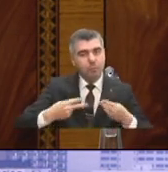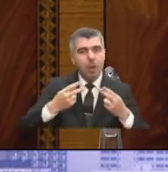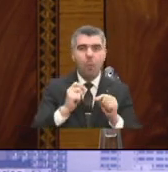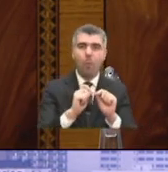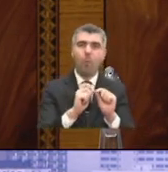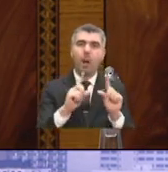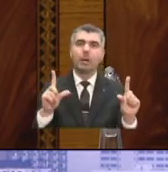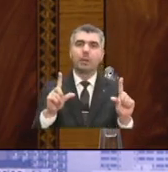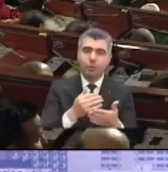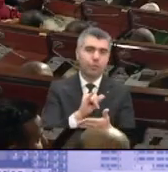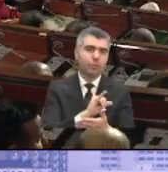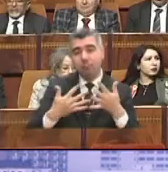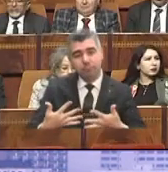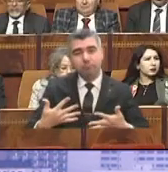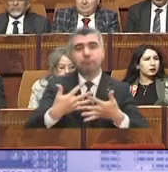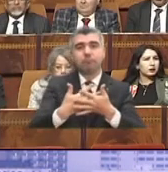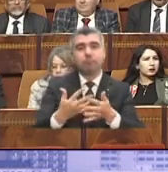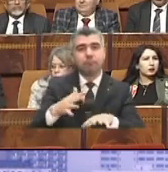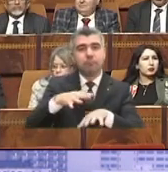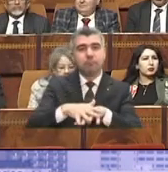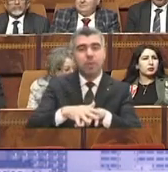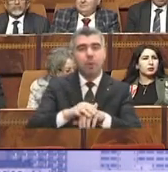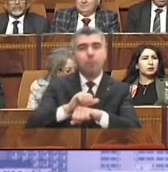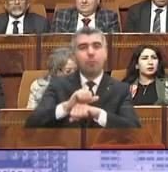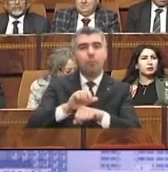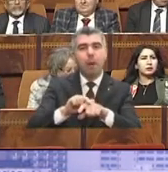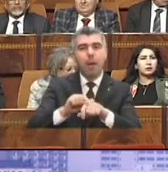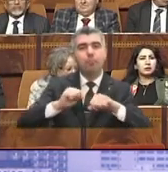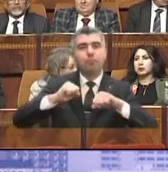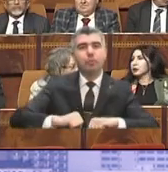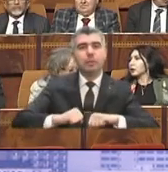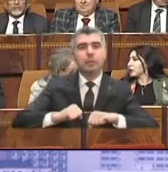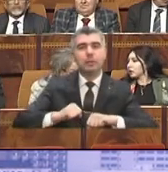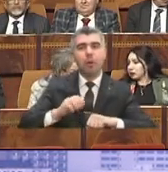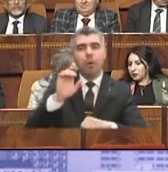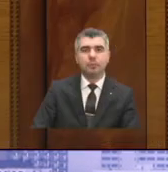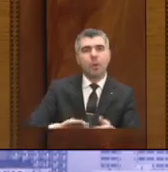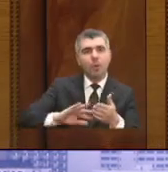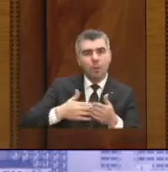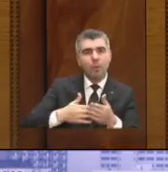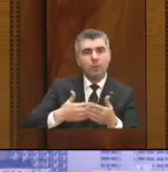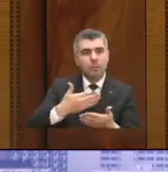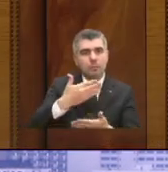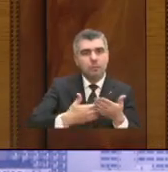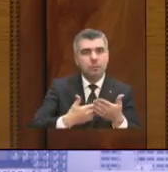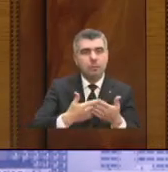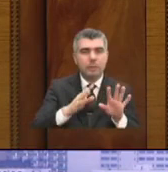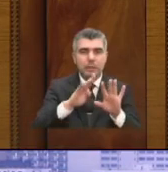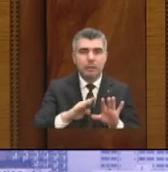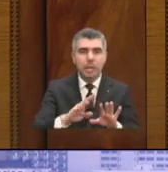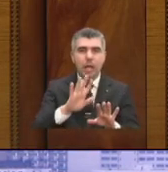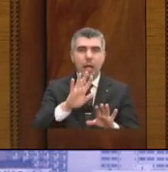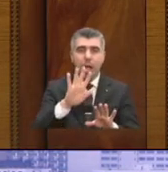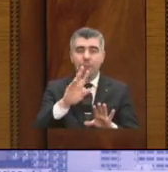تنضم النقطه الاساسيه التي يجب ان تنتبه الى البرنامج هي مساله مساله مسائله الحكومه ومحاسبه الحكومه